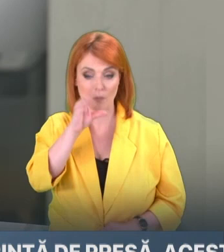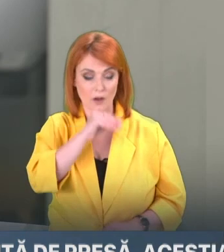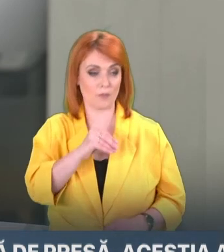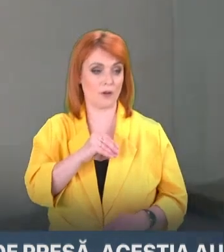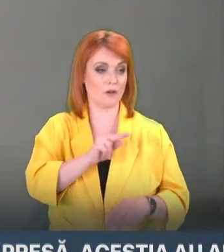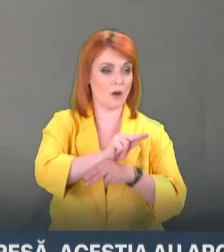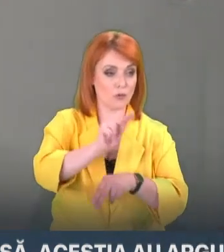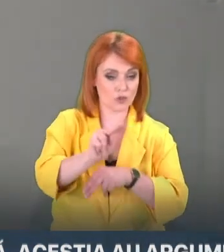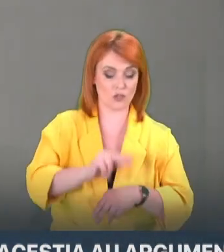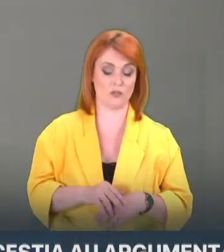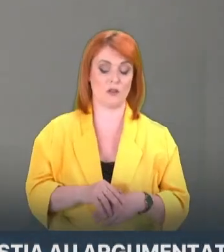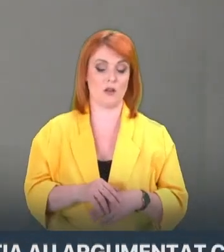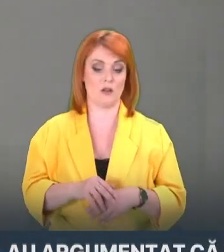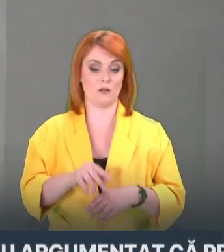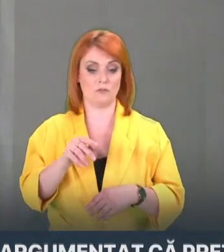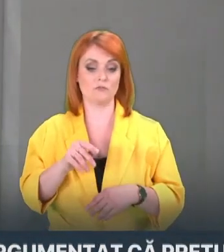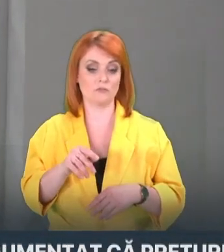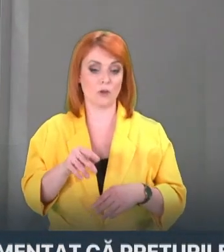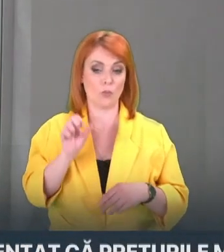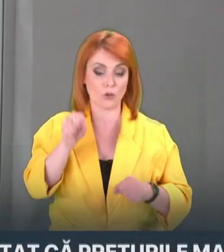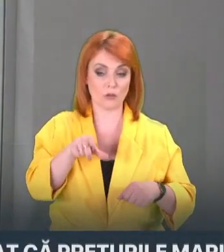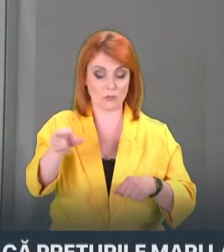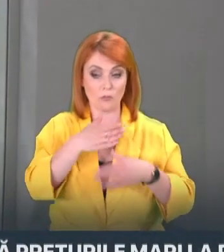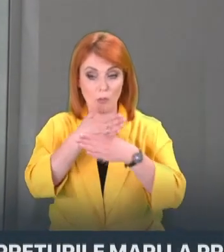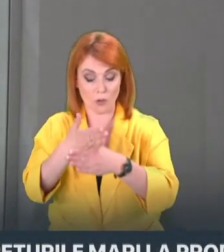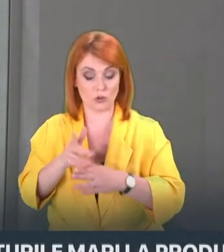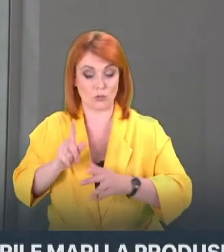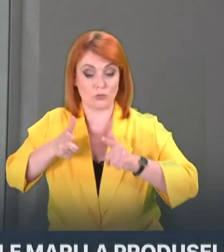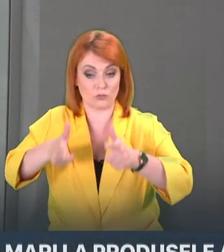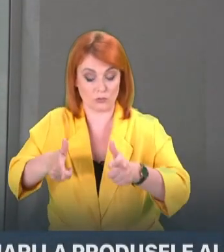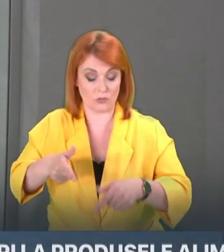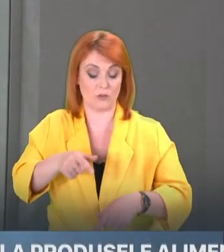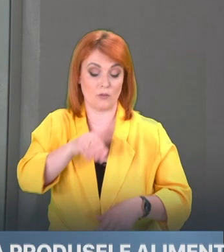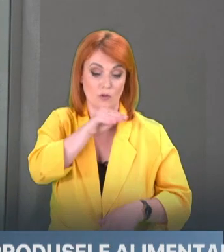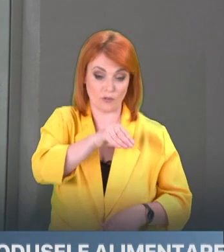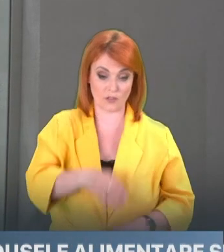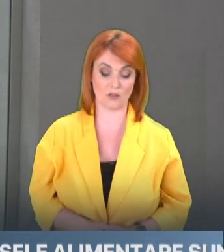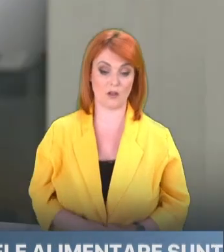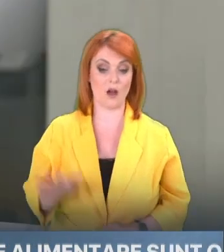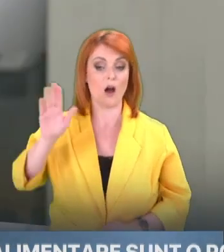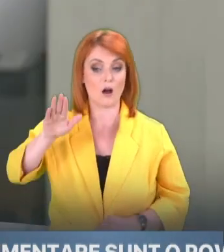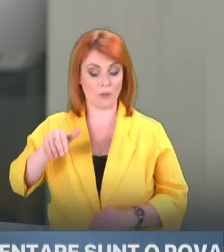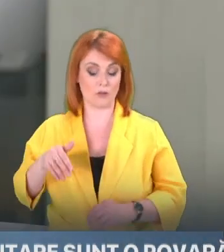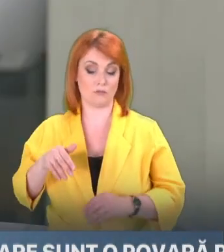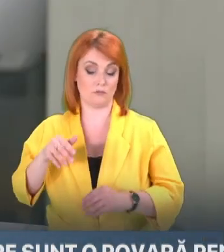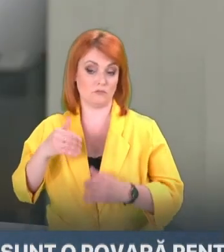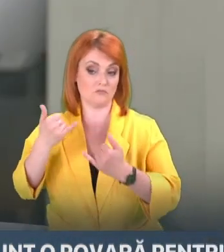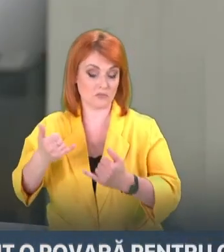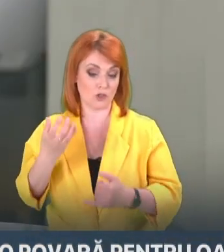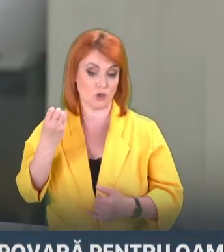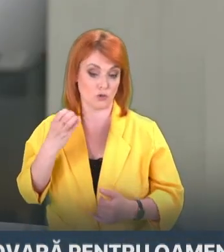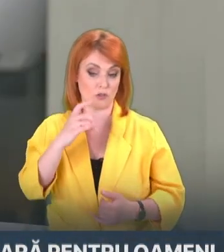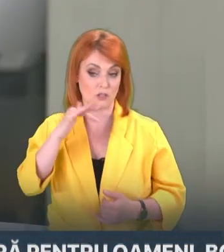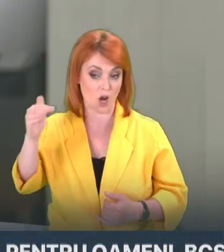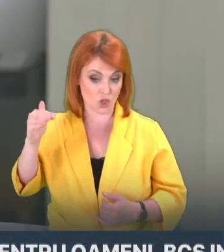persoanele, instrui persoanele, ghida în carieră, apoi putem să le oferim stagiu profesional după